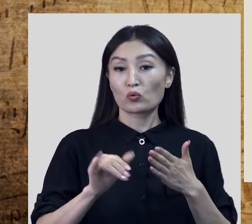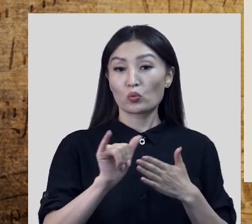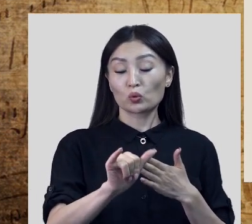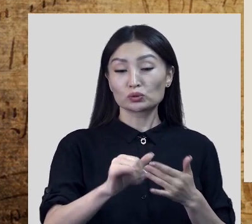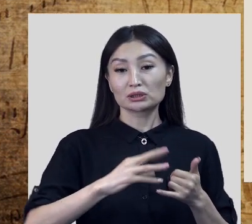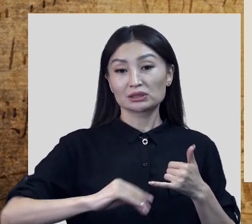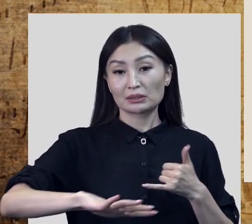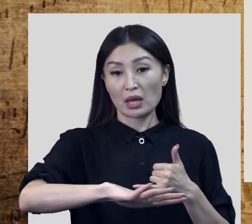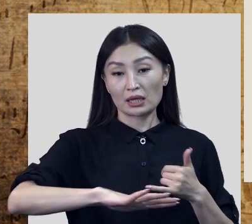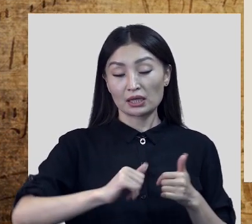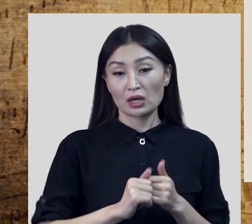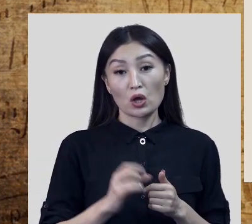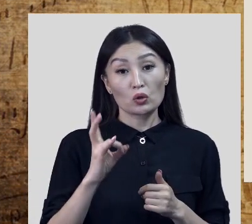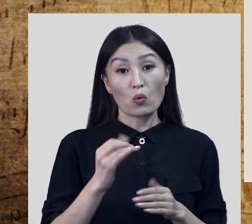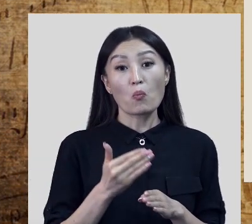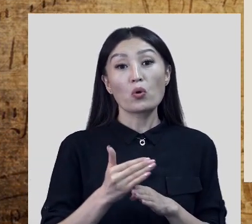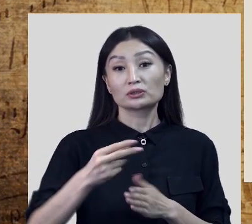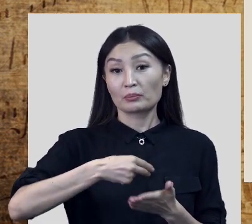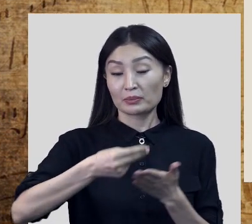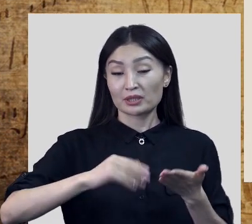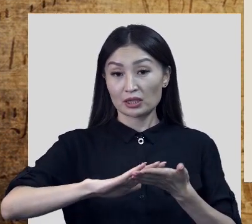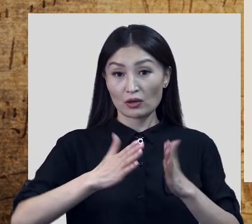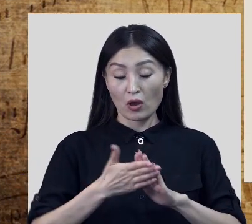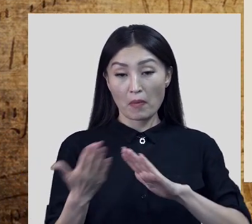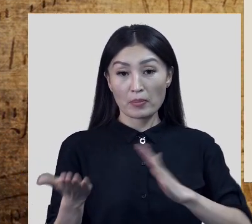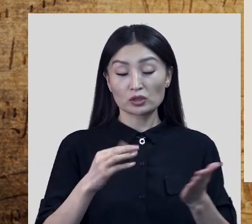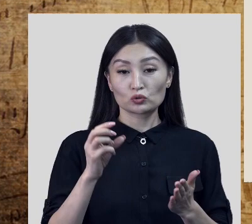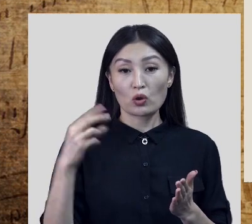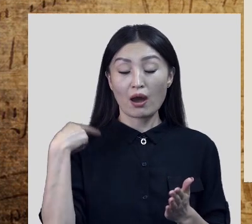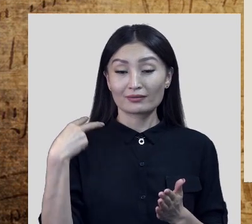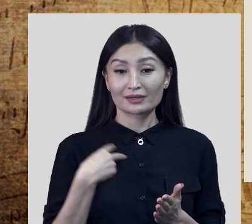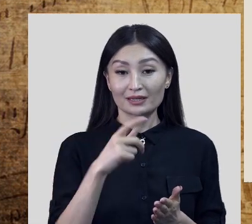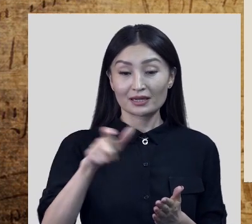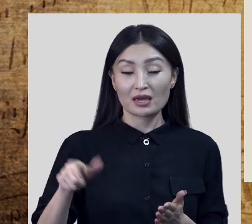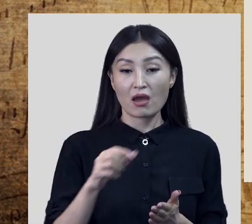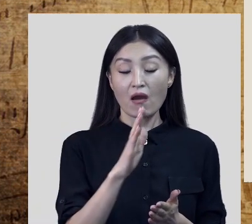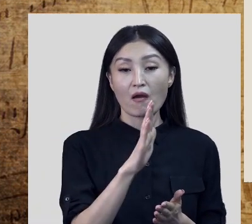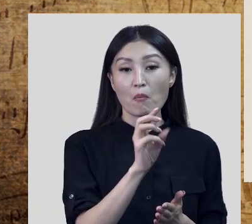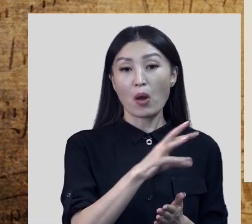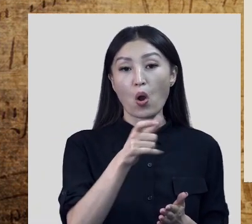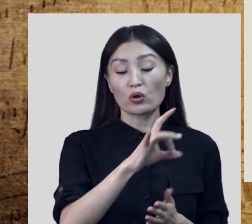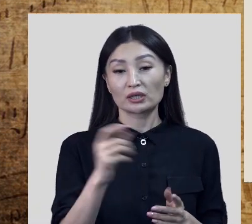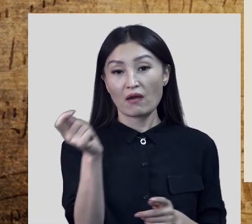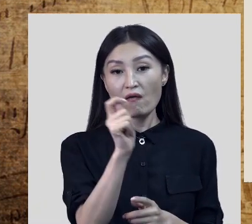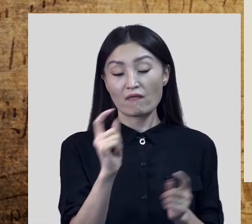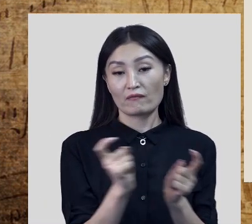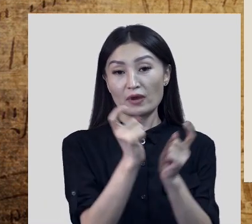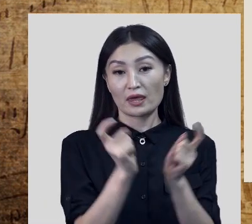земельных угодий однако и после подписания договора между маури англичанами возникали военные стычки